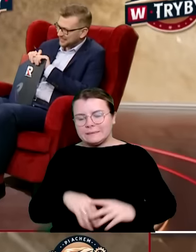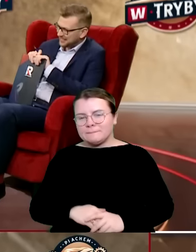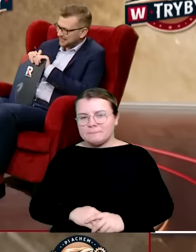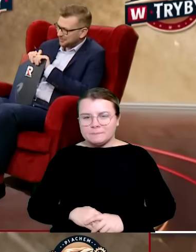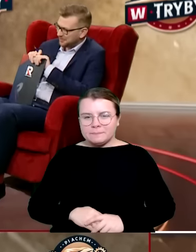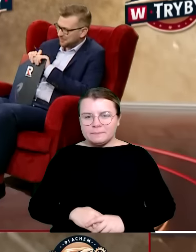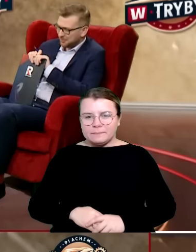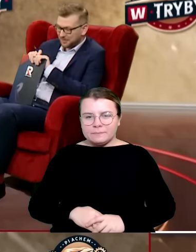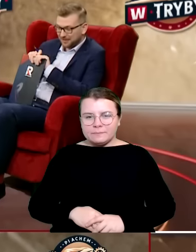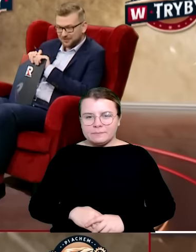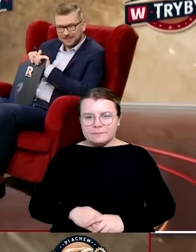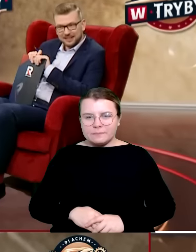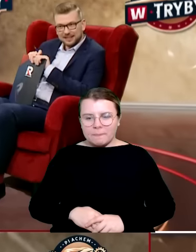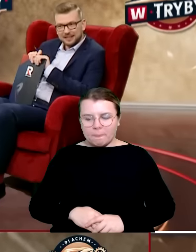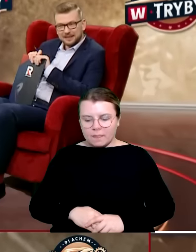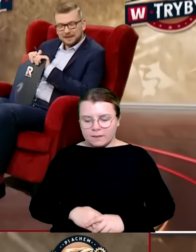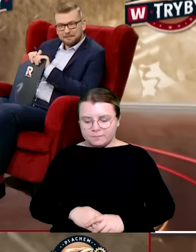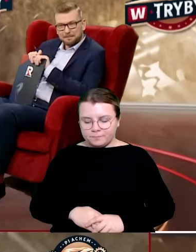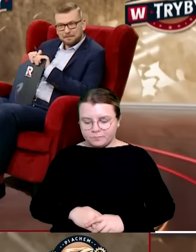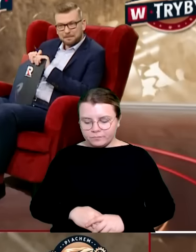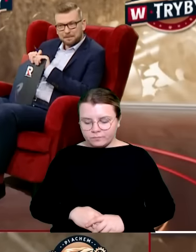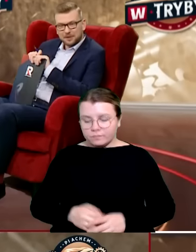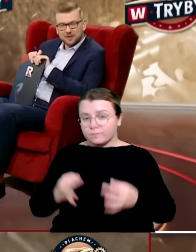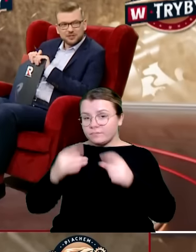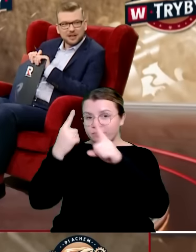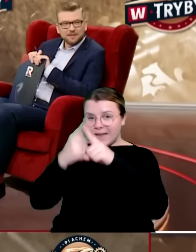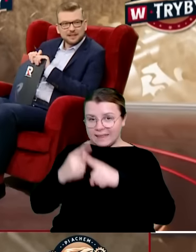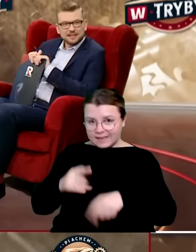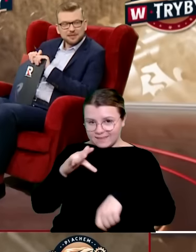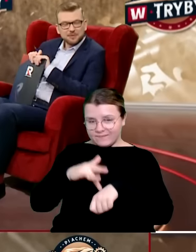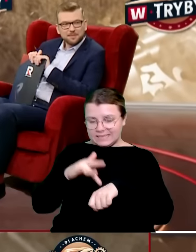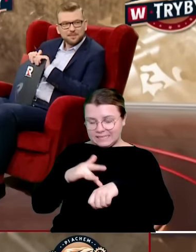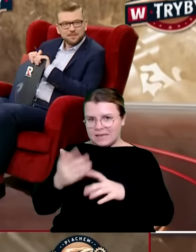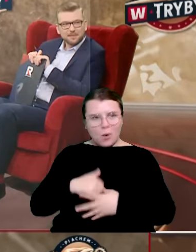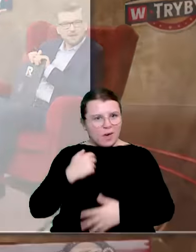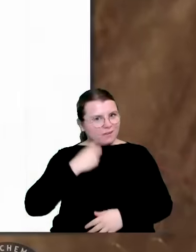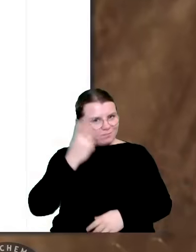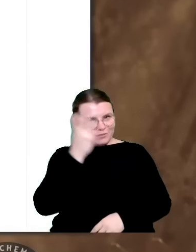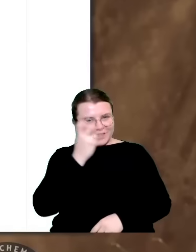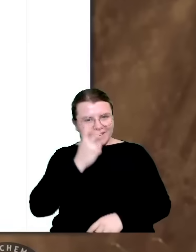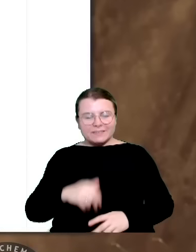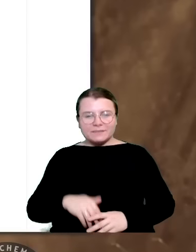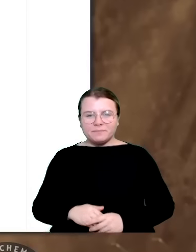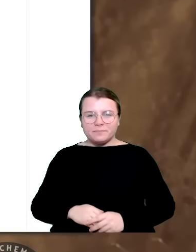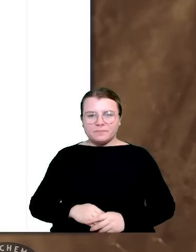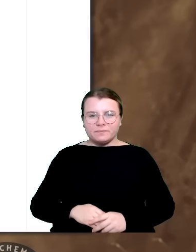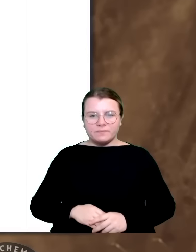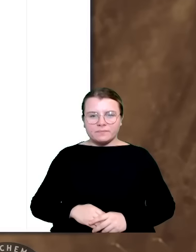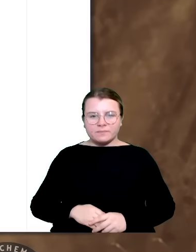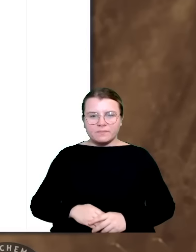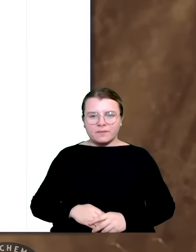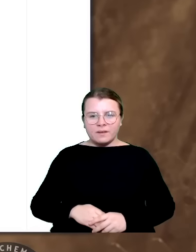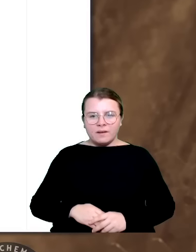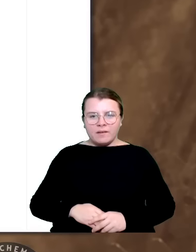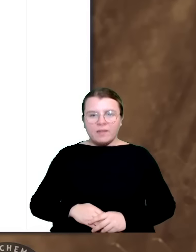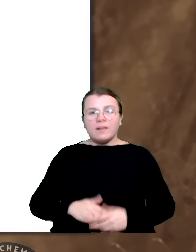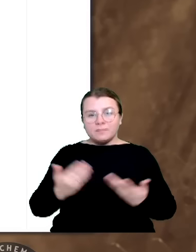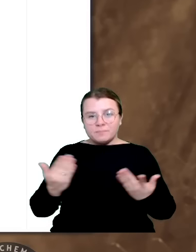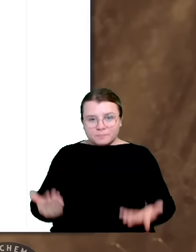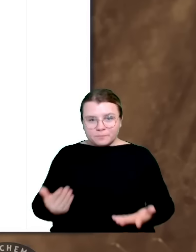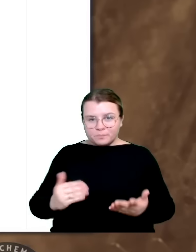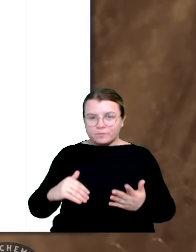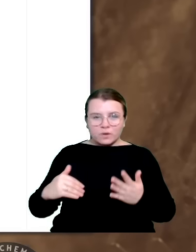Wszystko by się zgadzało, się, gdyby było wyniki, prawdą. Wyniki ankiety mamy. No, ciekawi jesteśmy. Jak będzie nazywał się nowy program